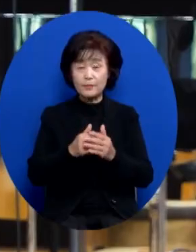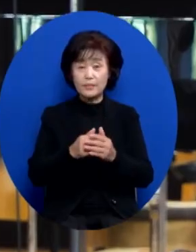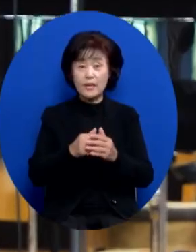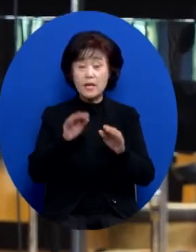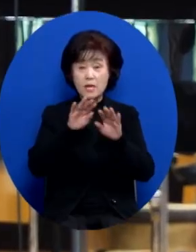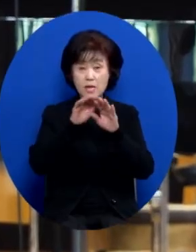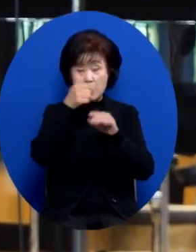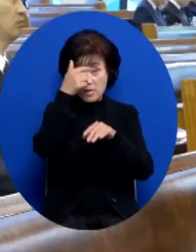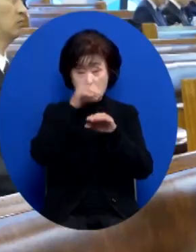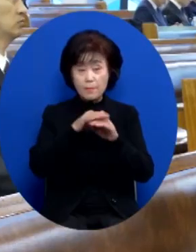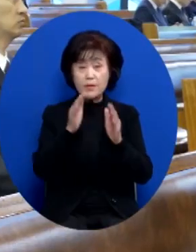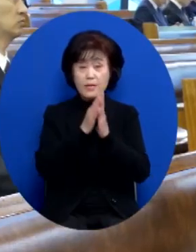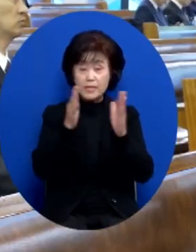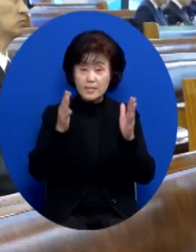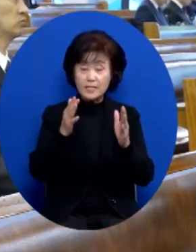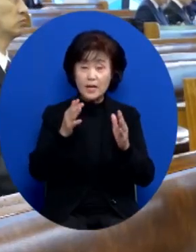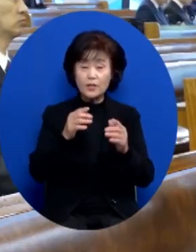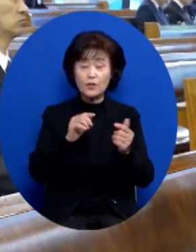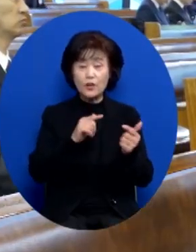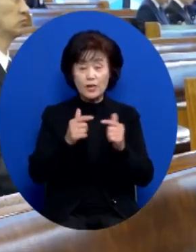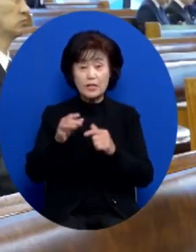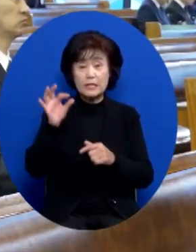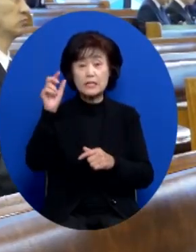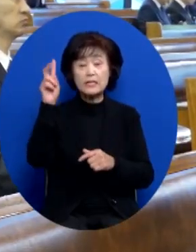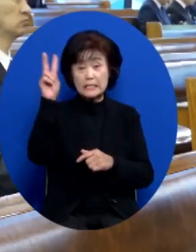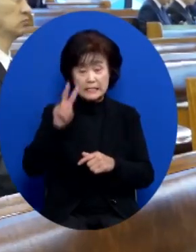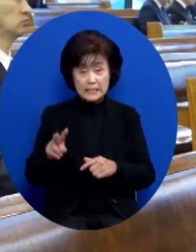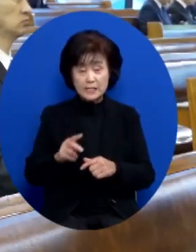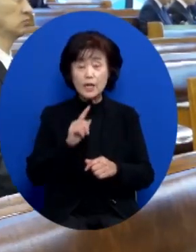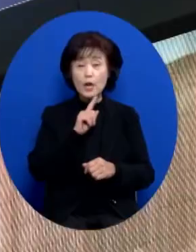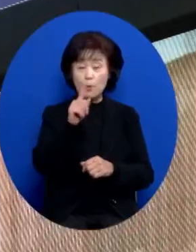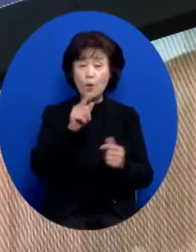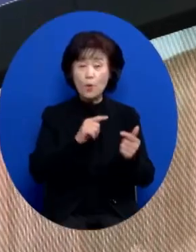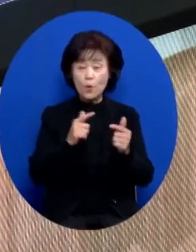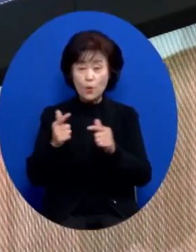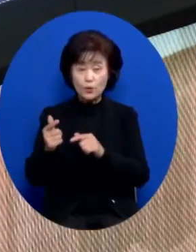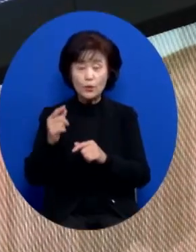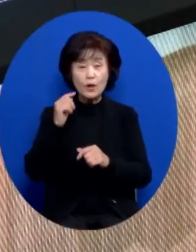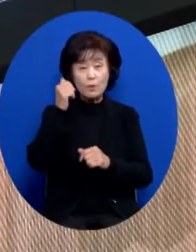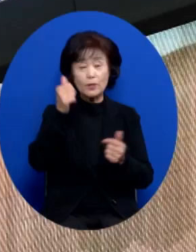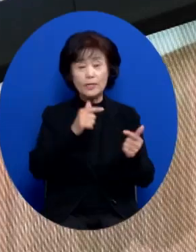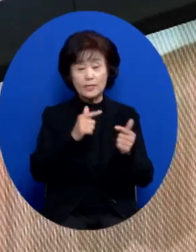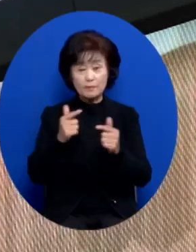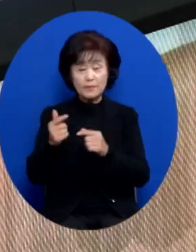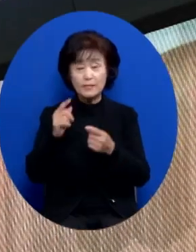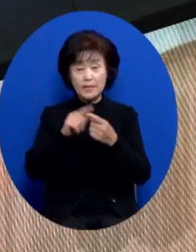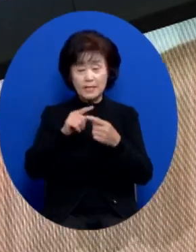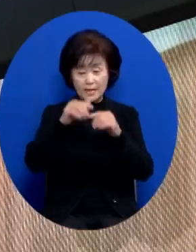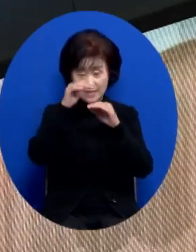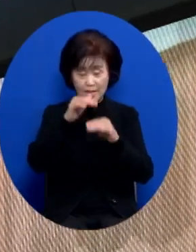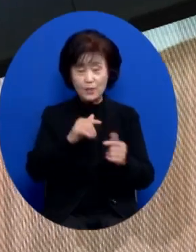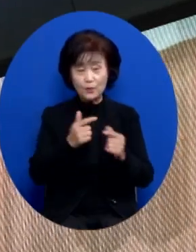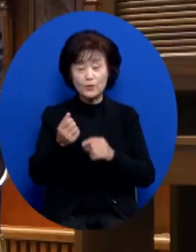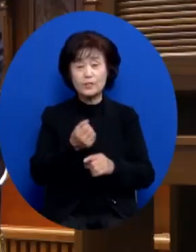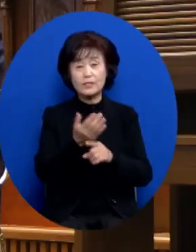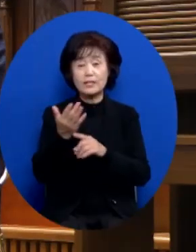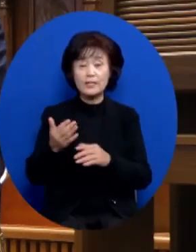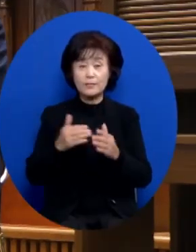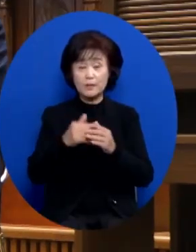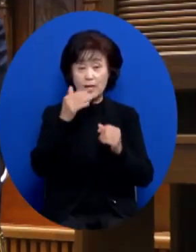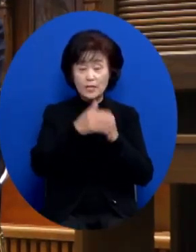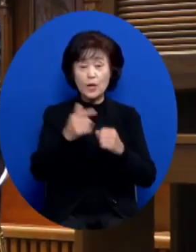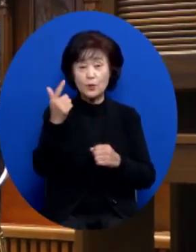예배를 시작으로 각 시찰회 보고와 목사 안수, 강도사 인허식 등을 가졌습니다. 대경노회와